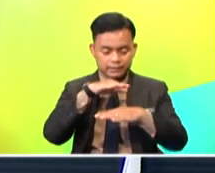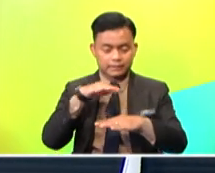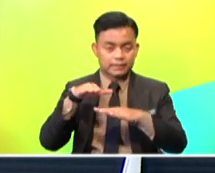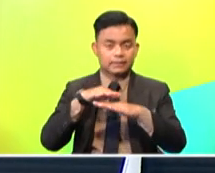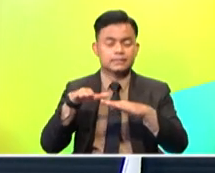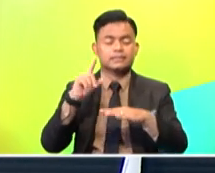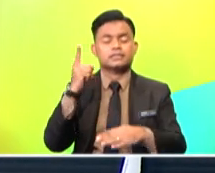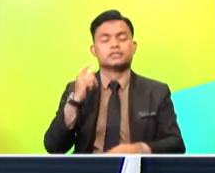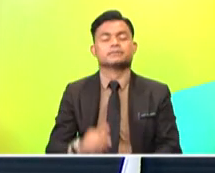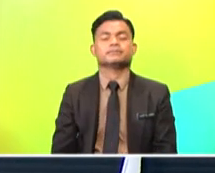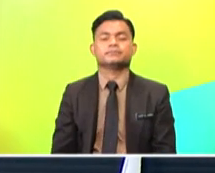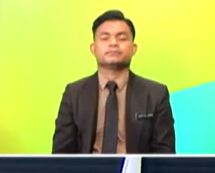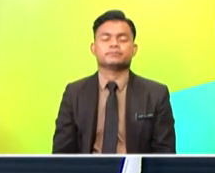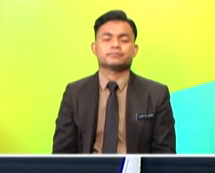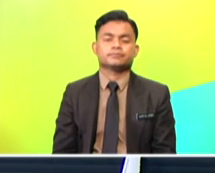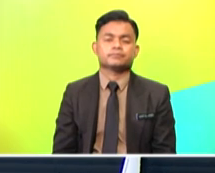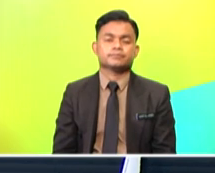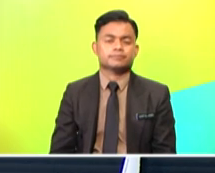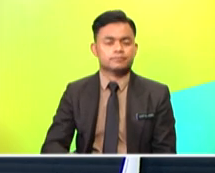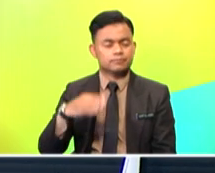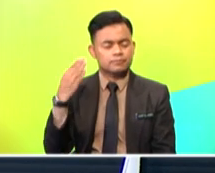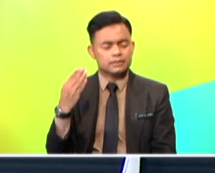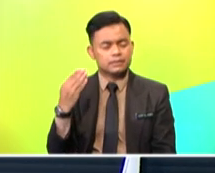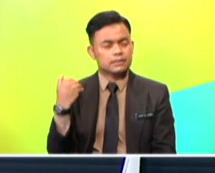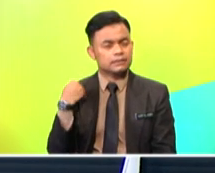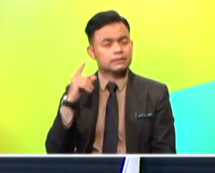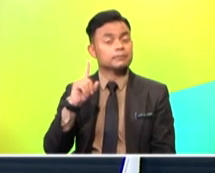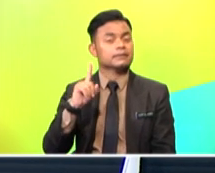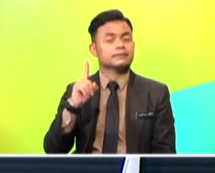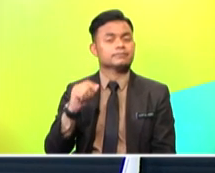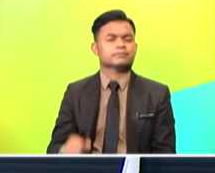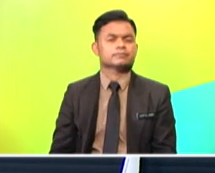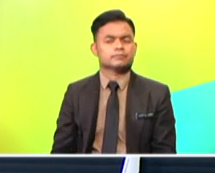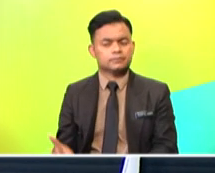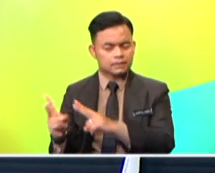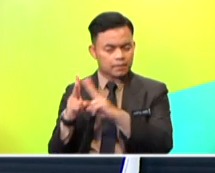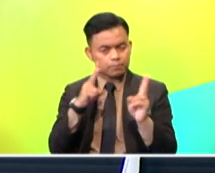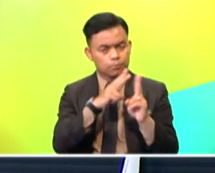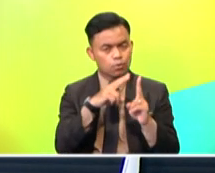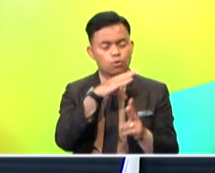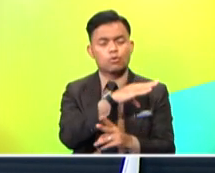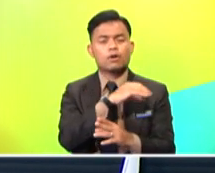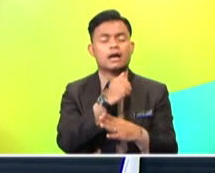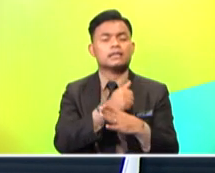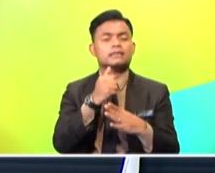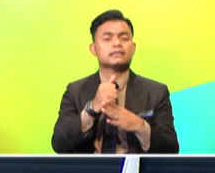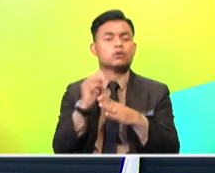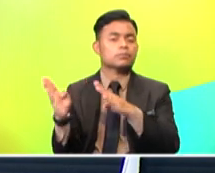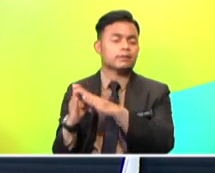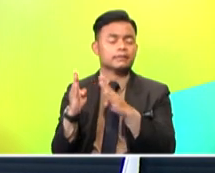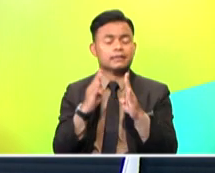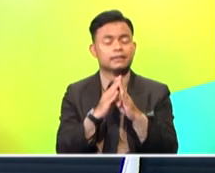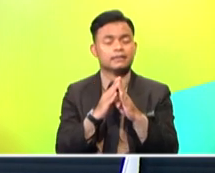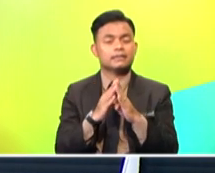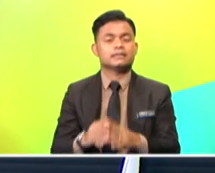satu tingkat. Kalau macam ni Cikgu, rumah ni selalunya ada dekat kampung ke dekat bandar Cikgu? Selalunya dekat bandar tetapi dekat kampung pun dah